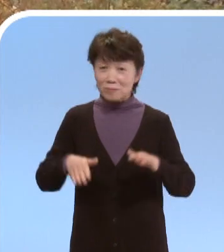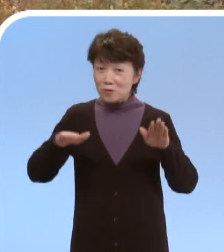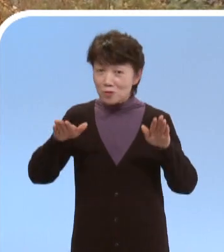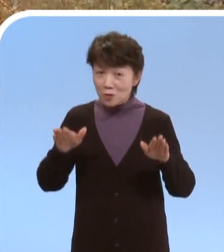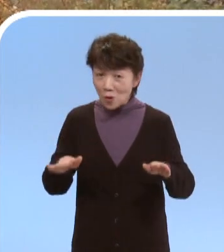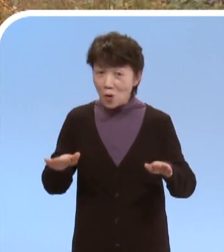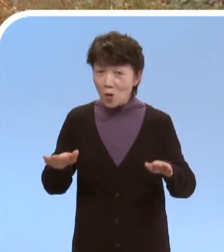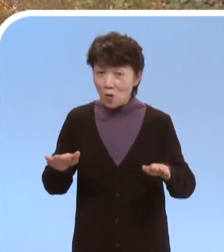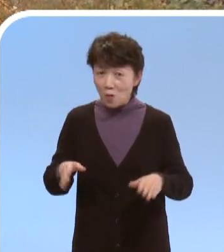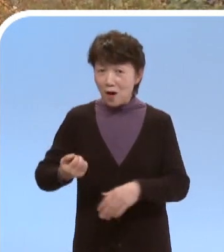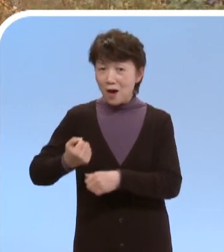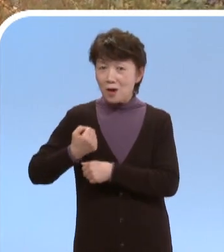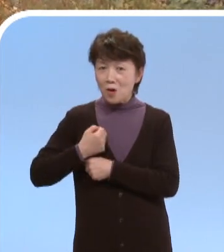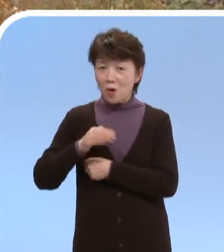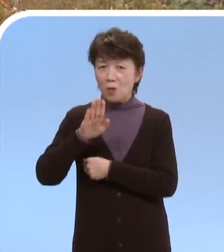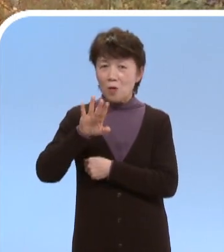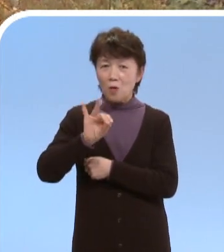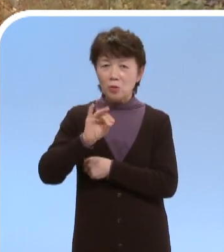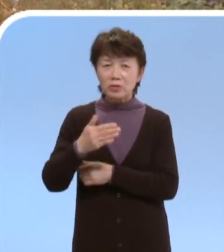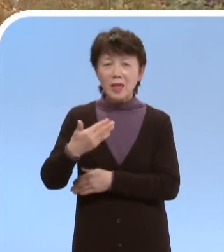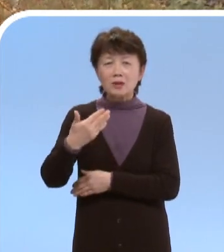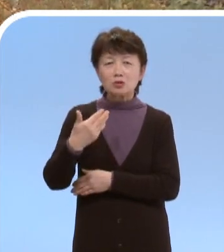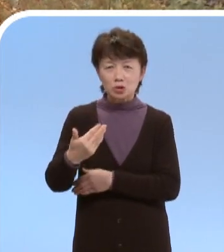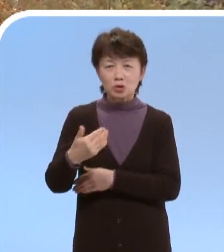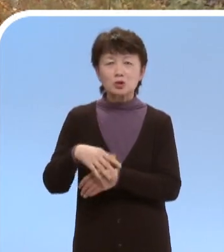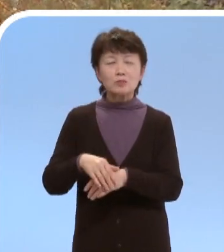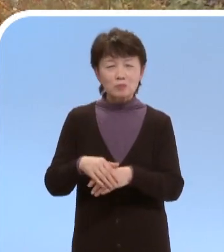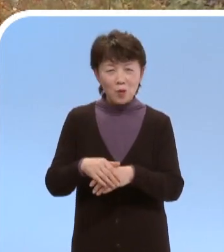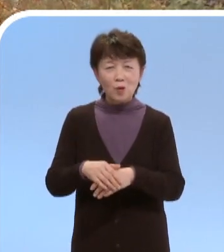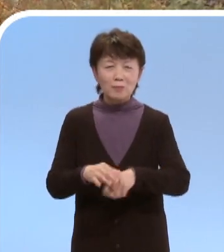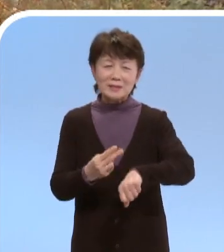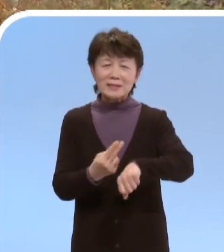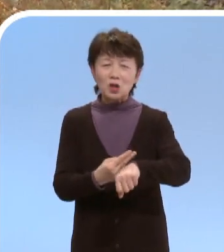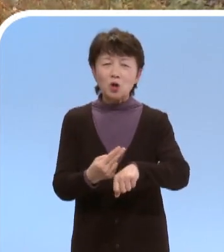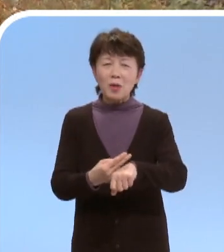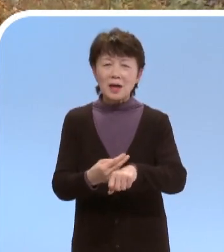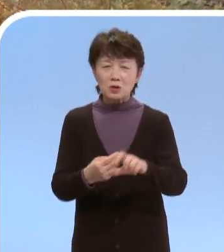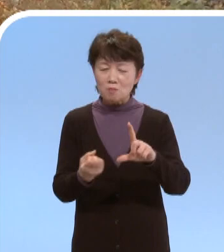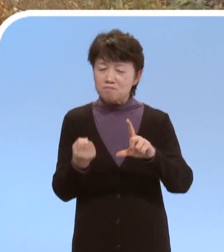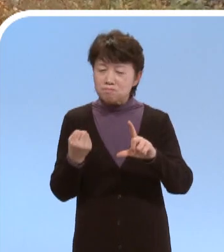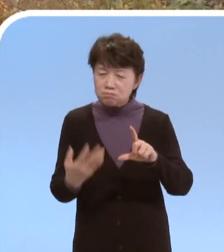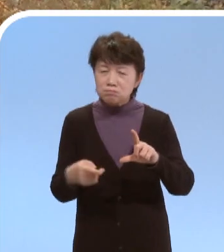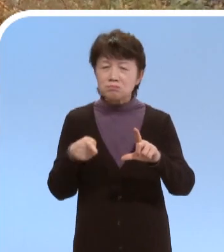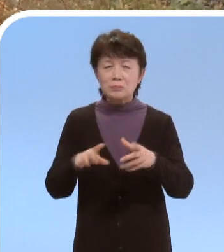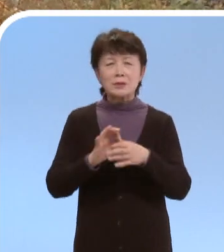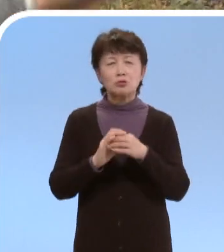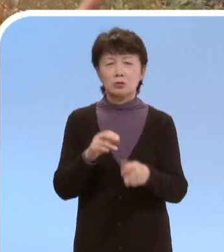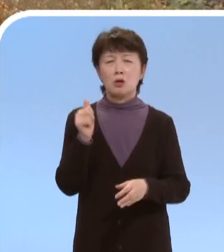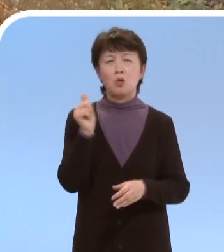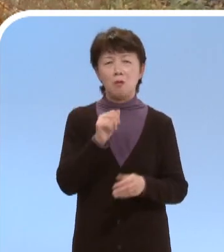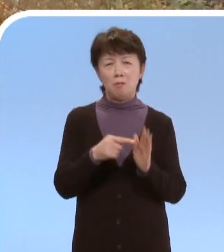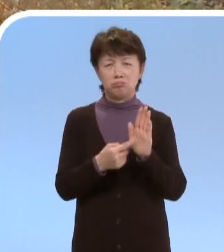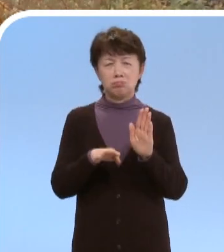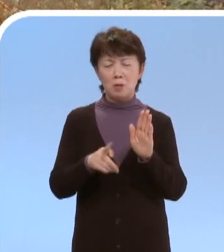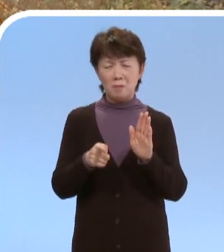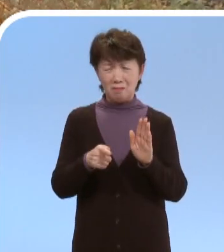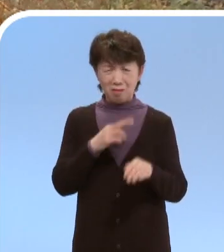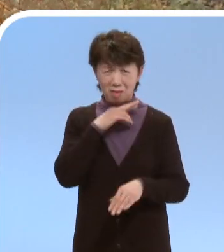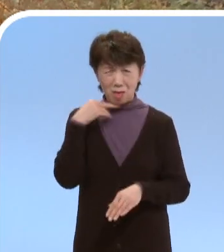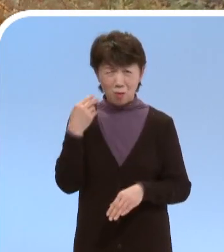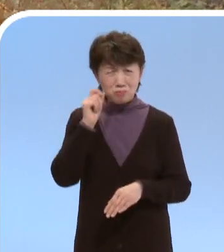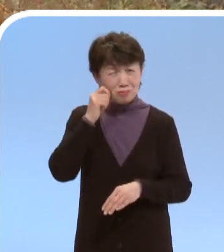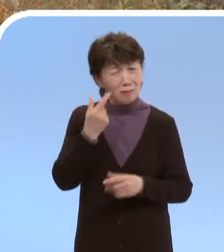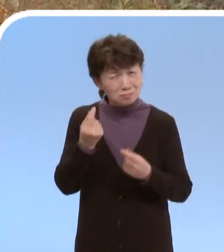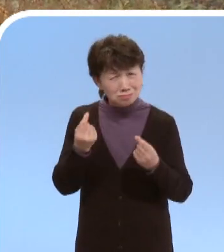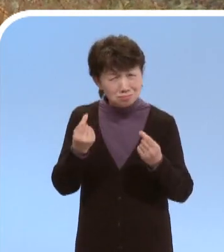さて今日は兵庫テックイノベーションプロジェクトについてご紹介するんですが、横文字言われても分かりませんよ